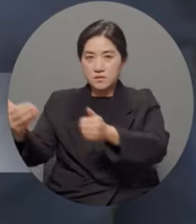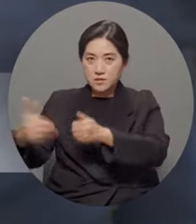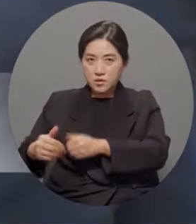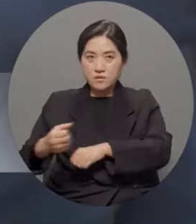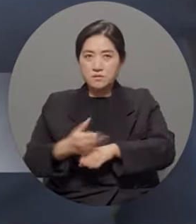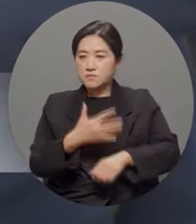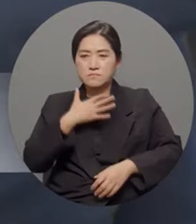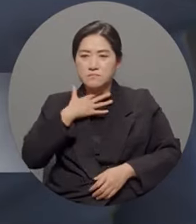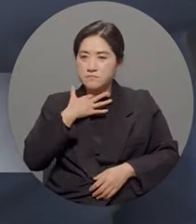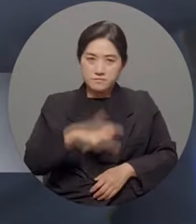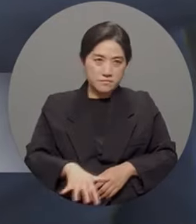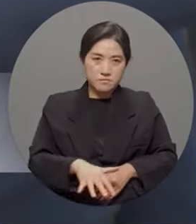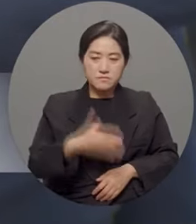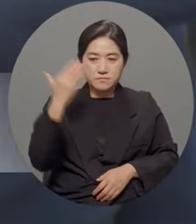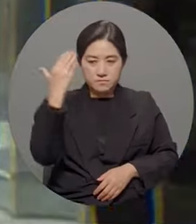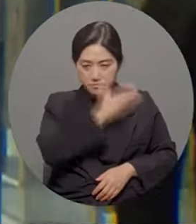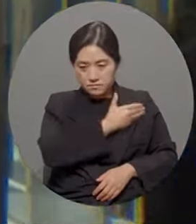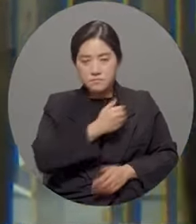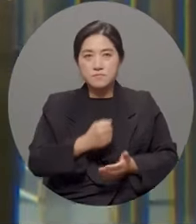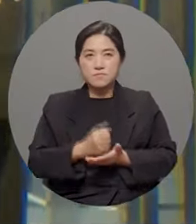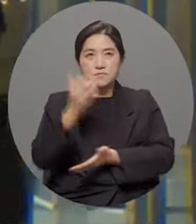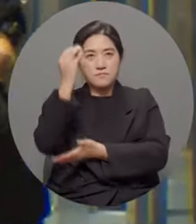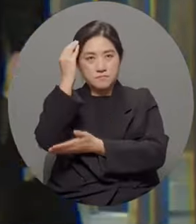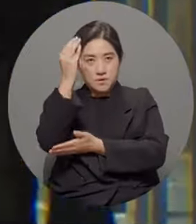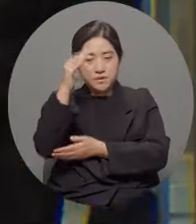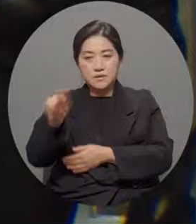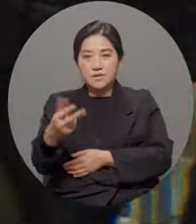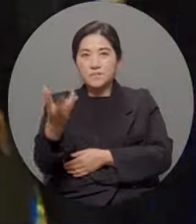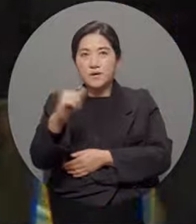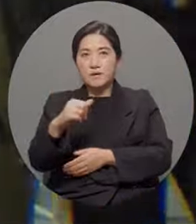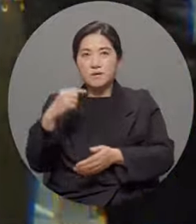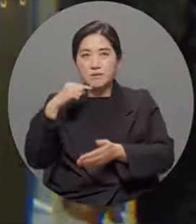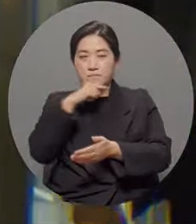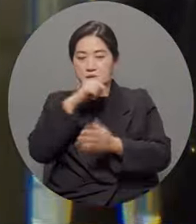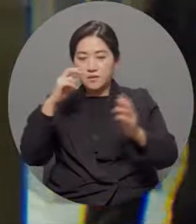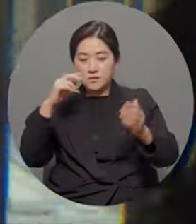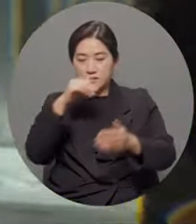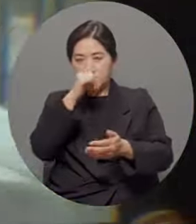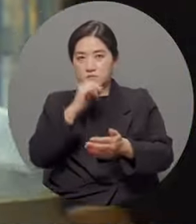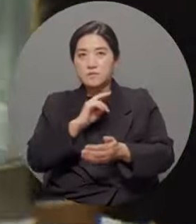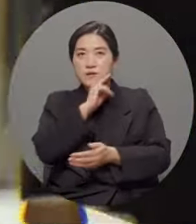전달한 적이 전혀 없다고 반박했습니다. 200억 원대 배임 혐의로 재판을